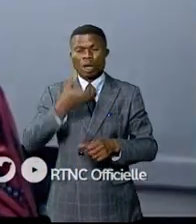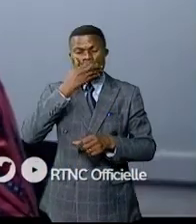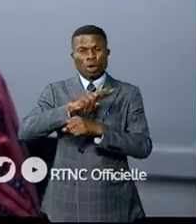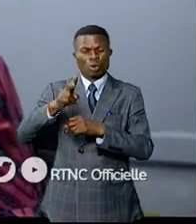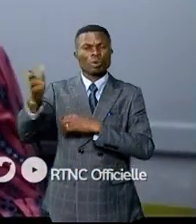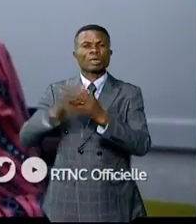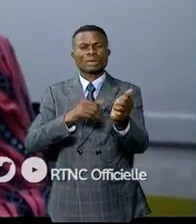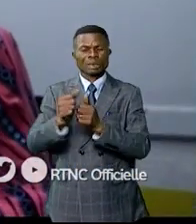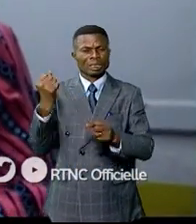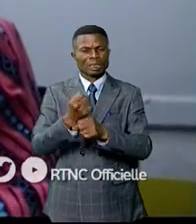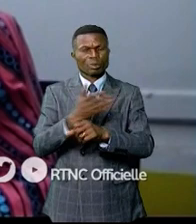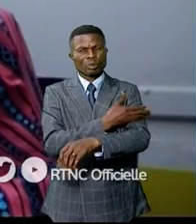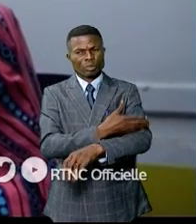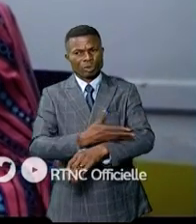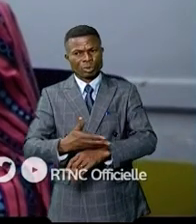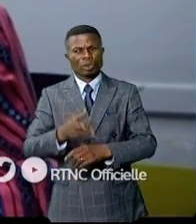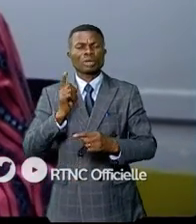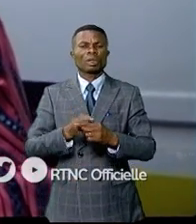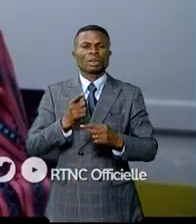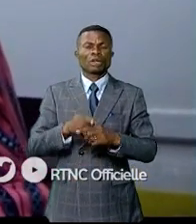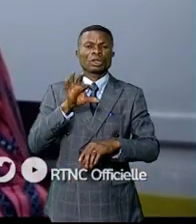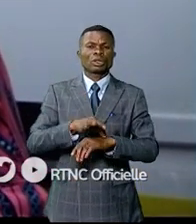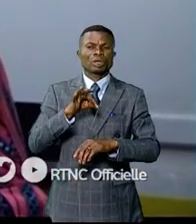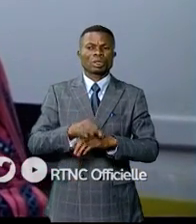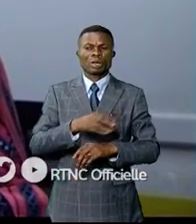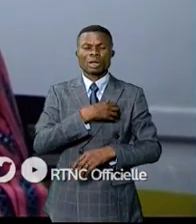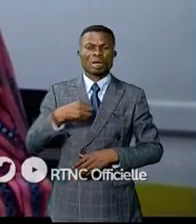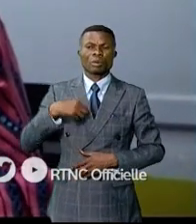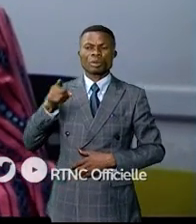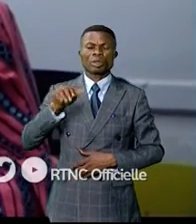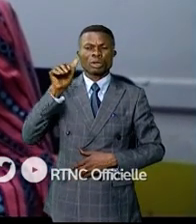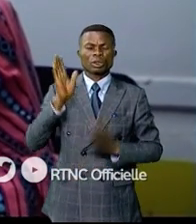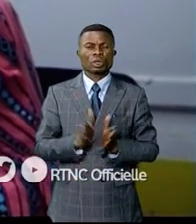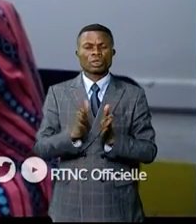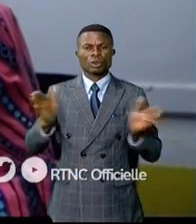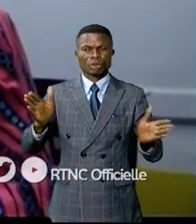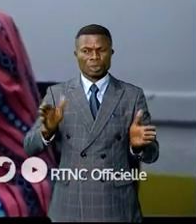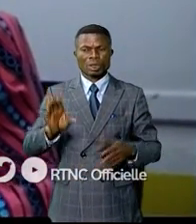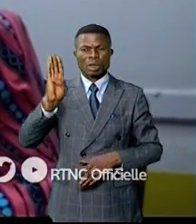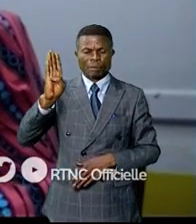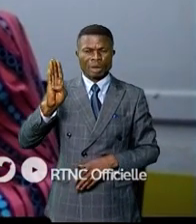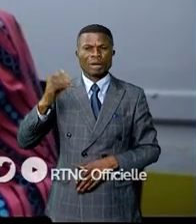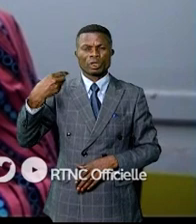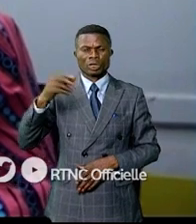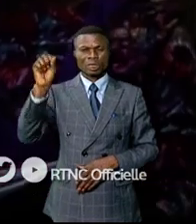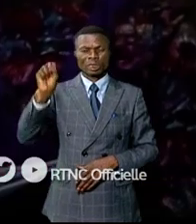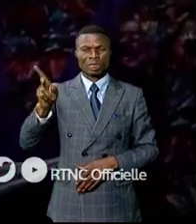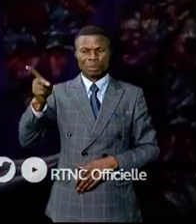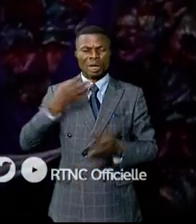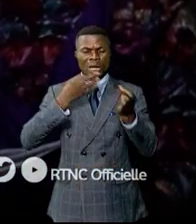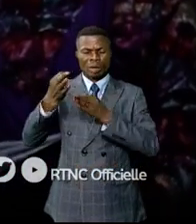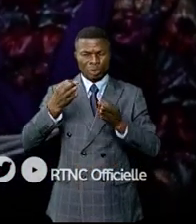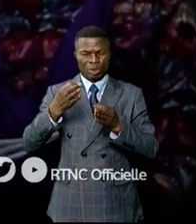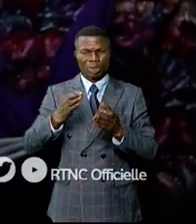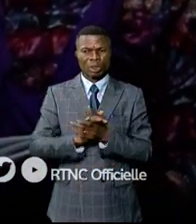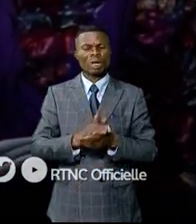ayant rendu le travail encore plus dur. Occasion pour Faïda Mwangilwa, directrice générale des BCGPCD, d'expliquer combien